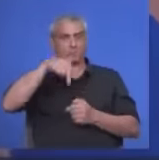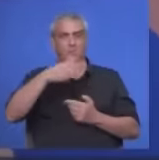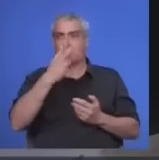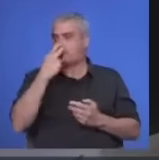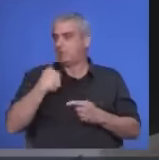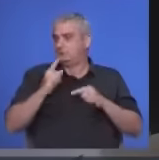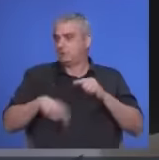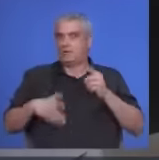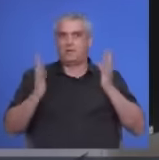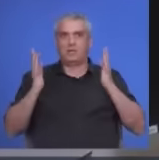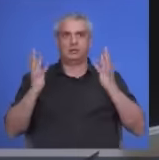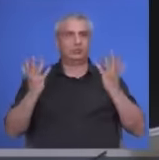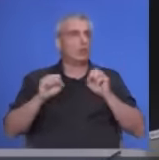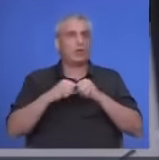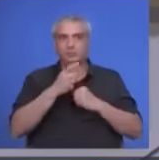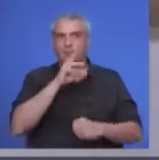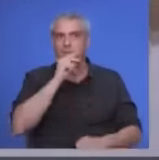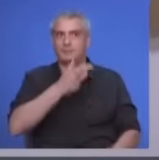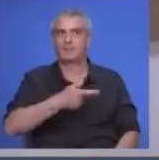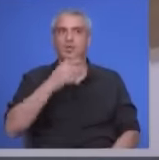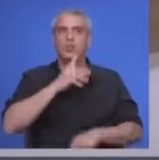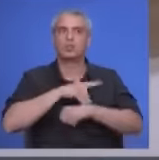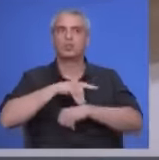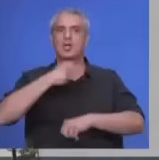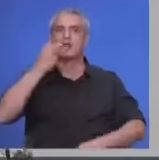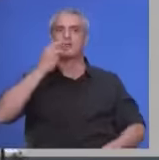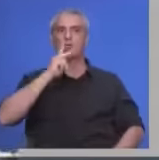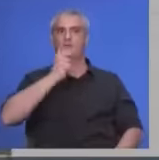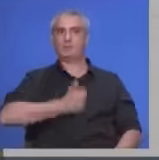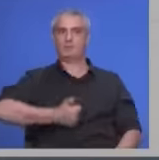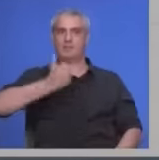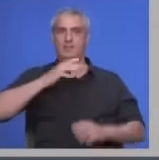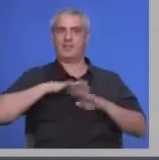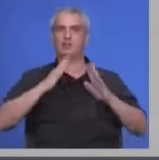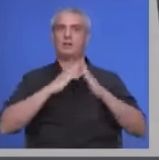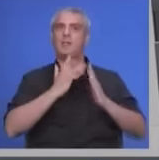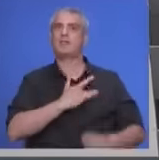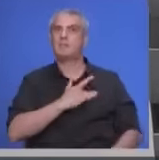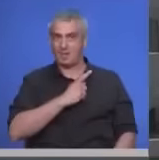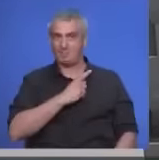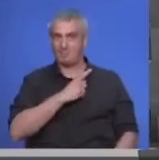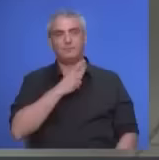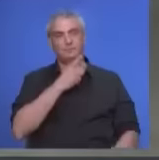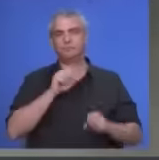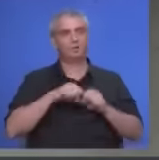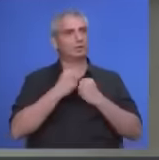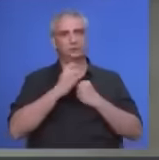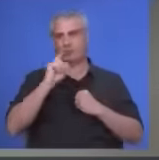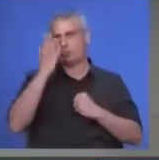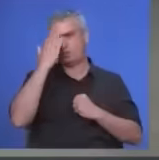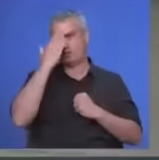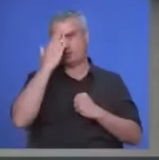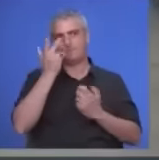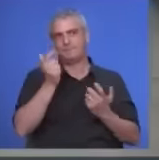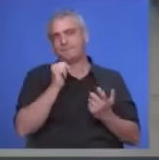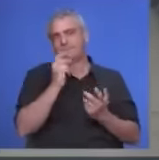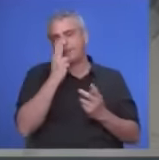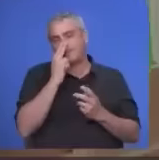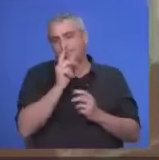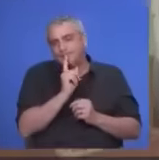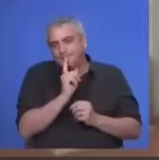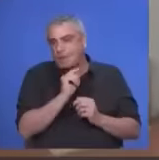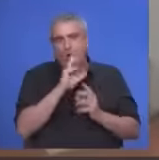כשל. הכשל שעליו מדברת דוקטור גלית קאופמן, מנכלית רשת בית בלב, הוא הכשל שכולם מכירים ומנסים